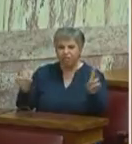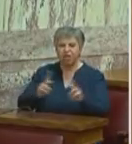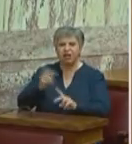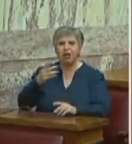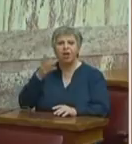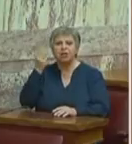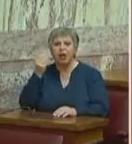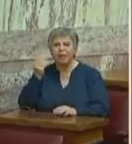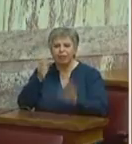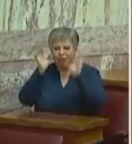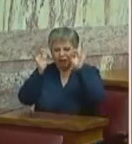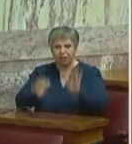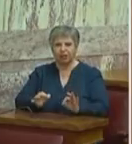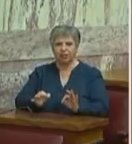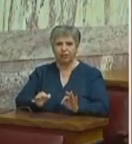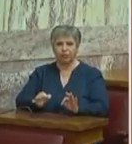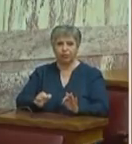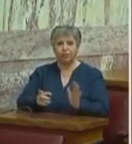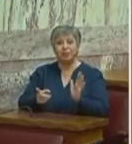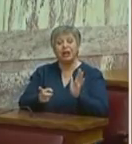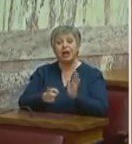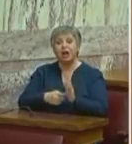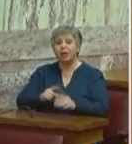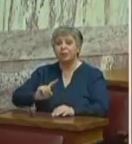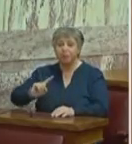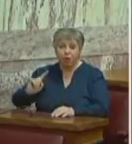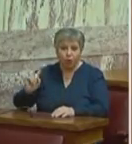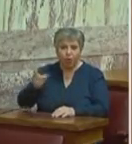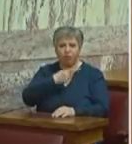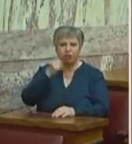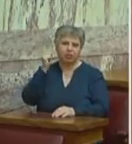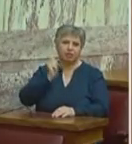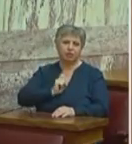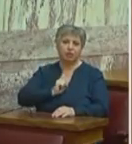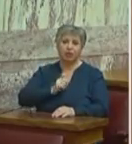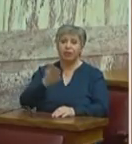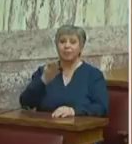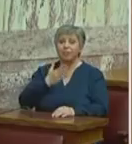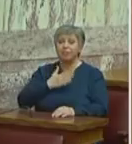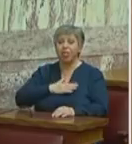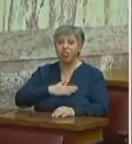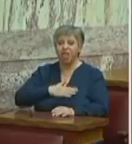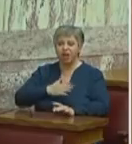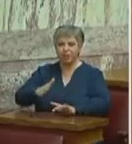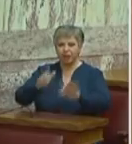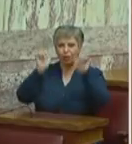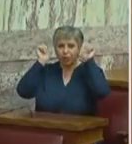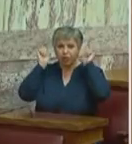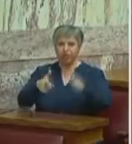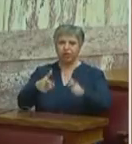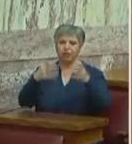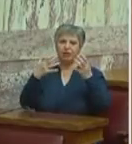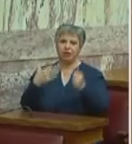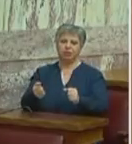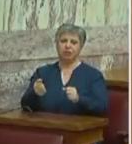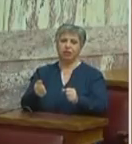να γνωρίζουν ότι μια συντεταγμένη πολιτεία έχει ισχυρά αντισώματα